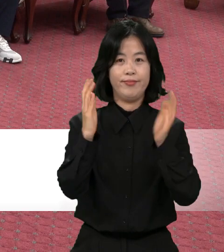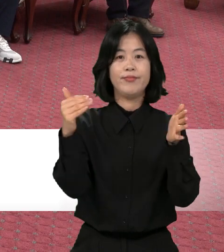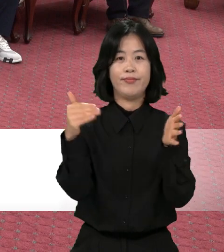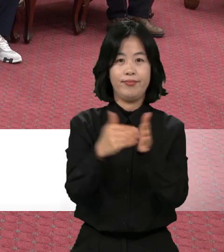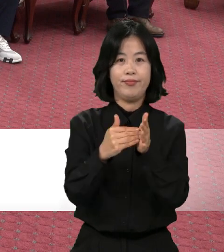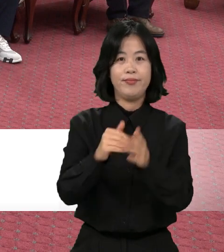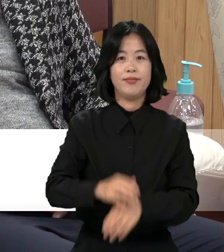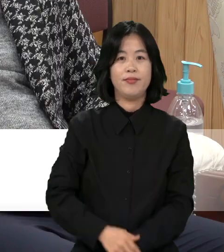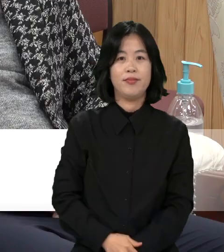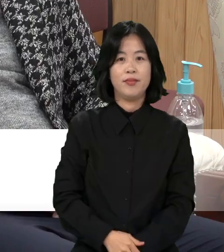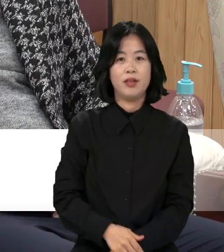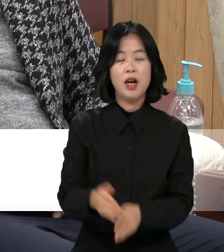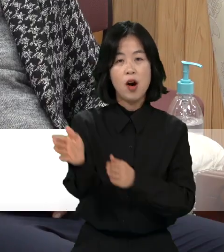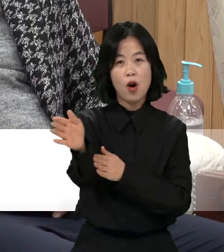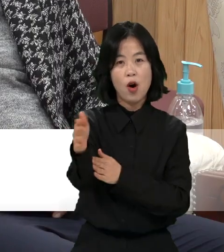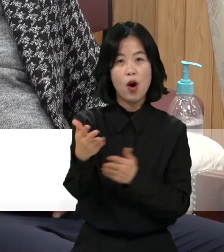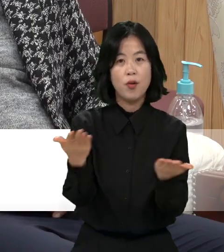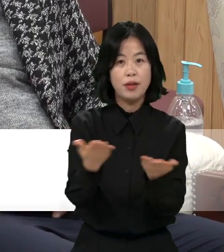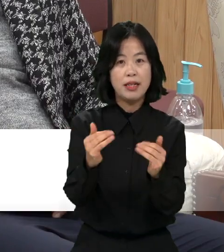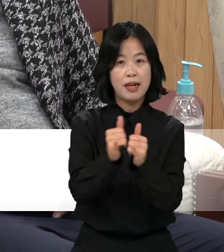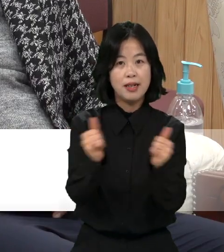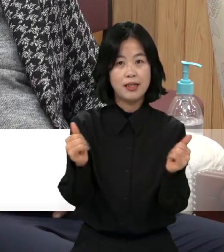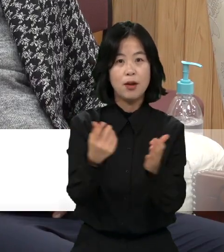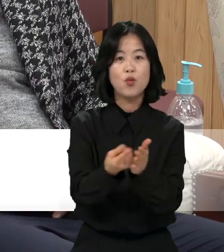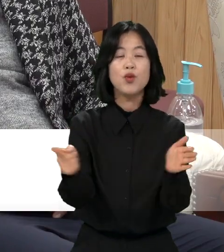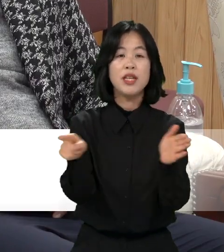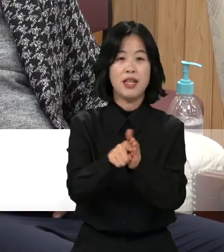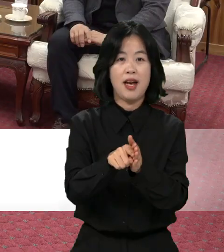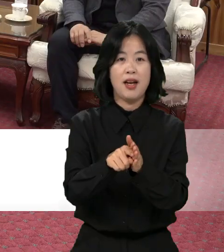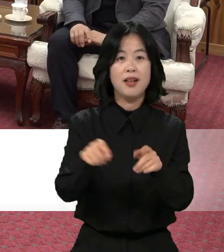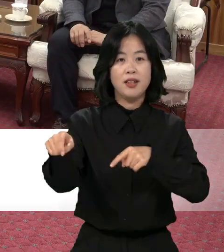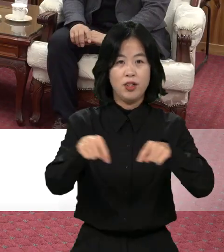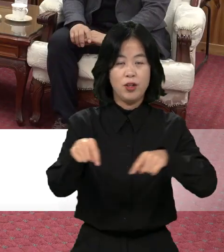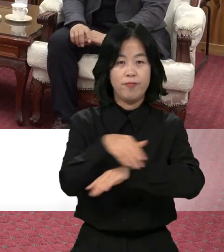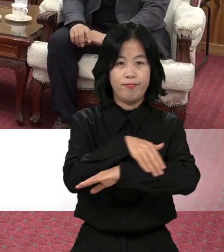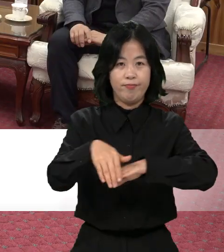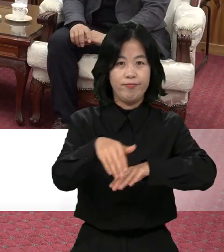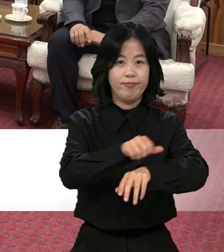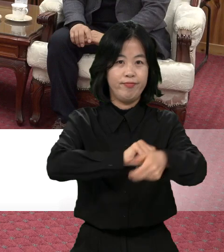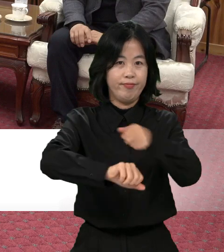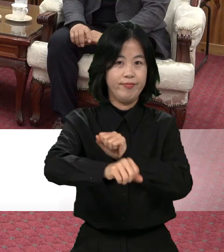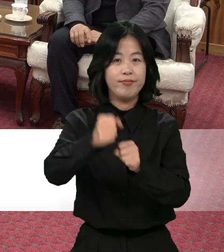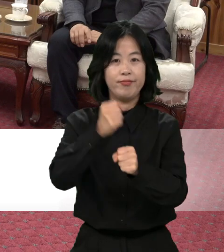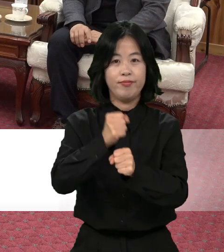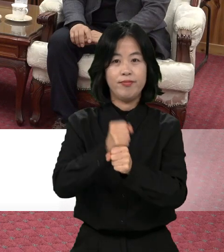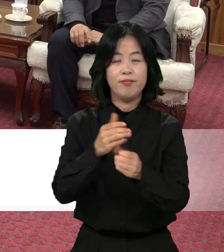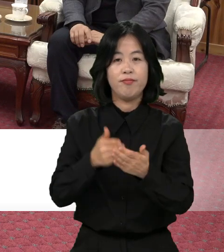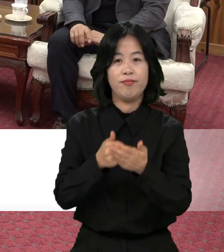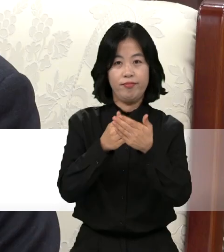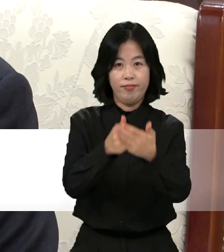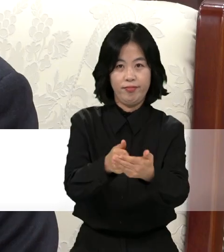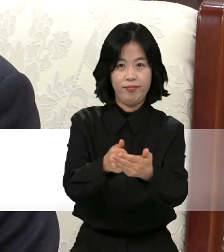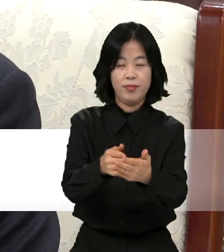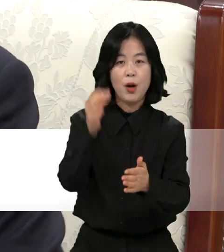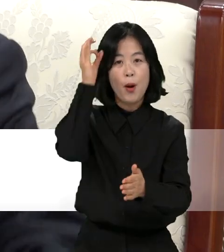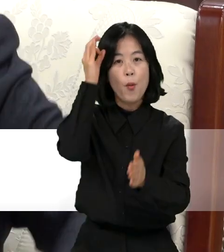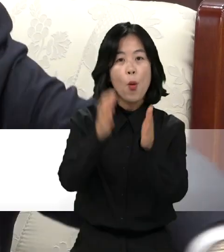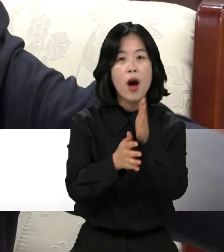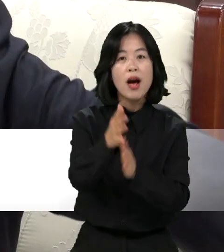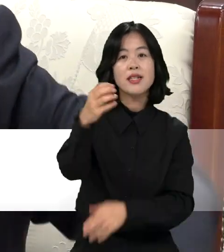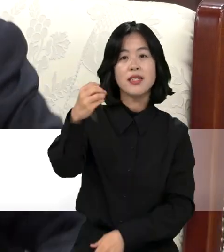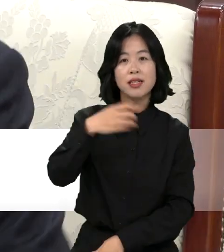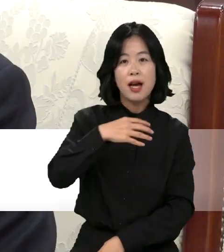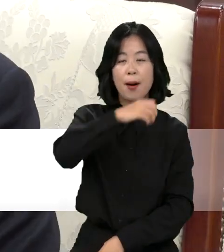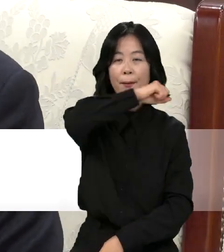간담회에서 수산분야 관계자들은 포항 씨가 앞으로도 어업인들을 위한 정책을 적극 추진해 줄 것을